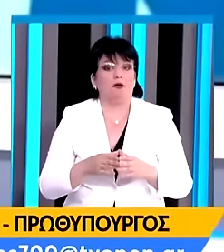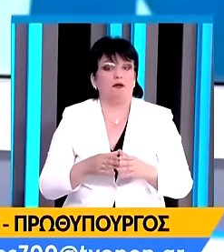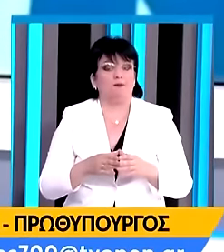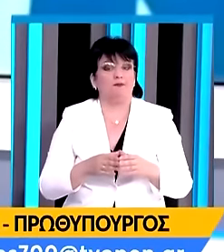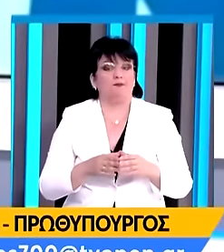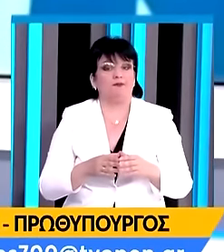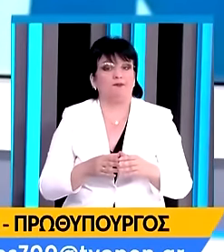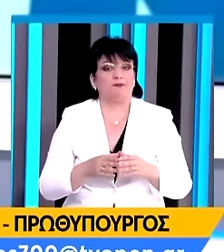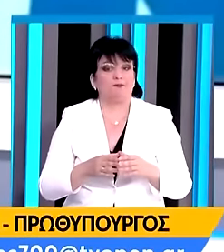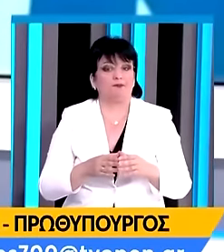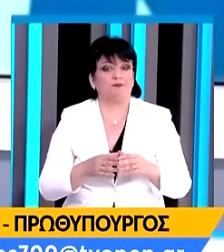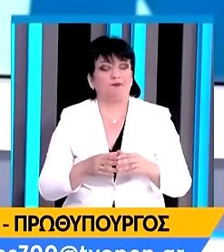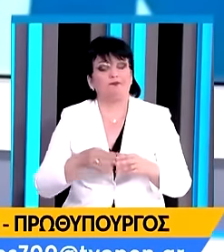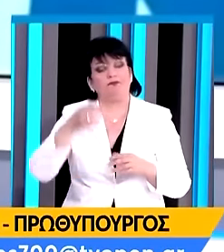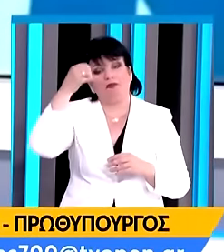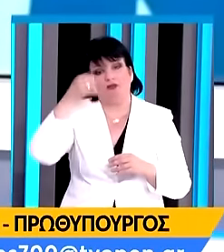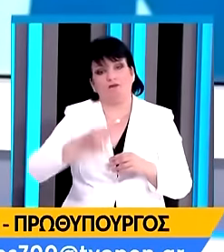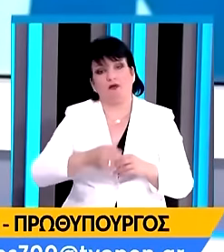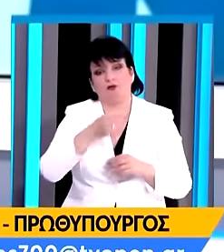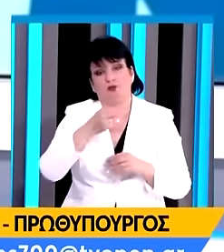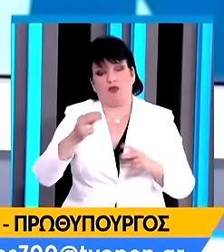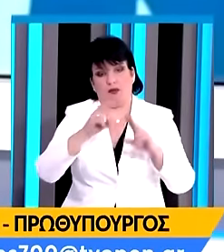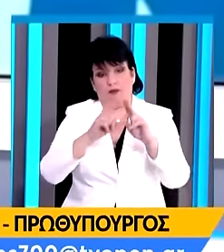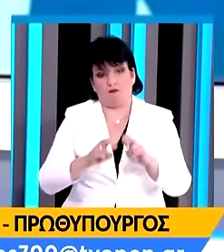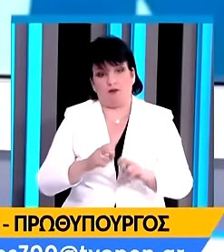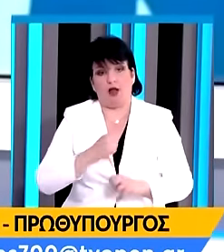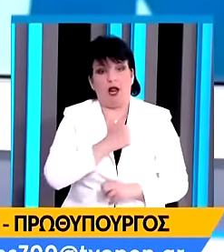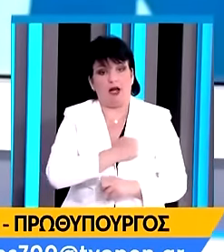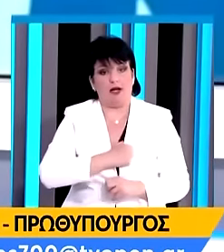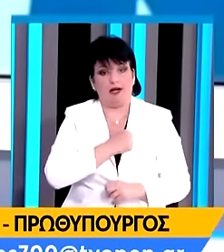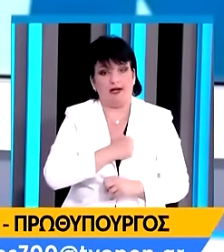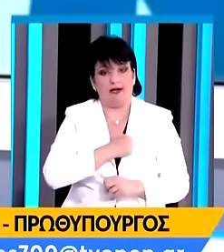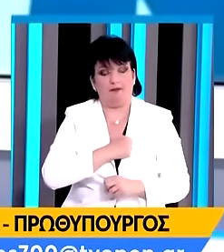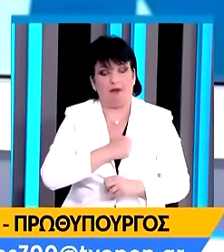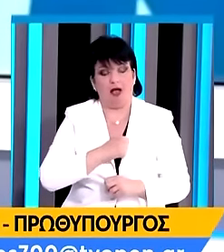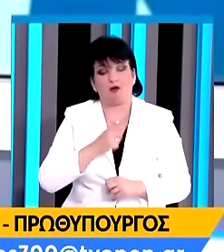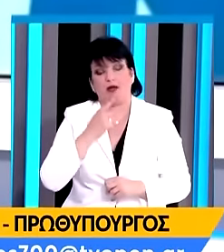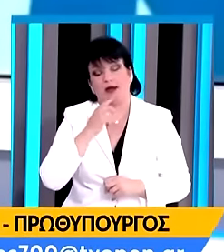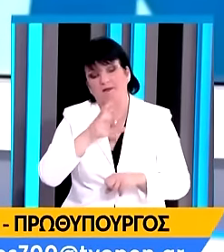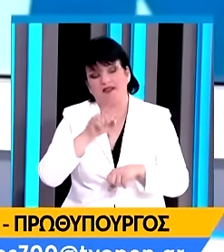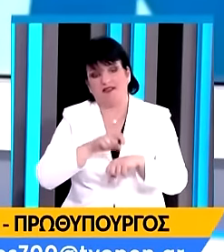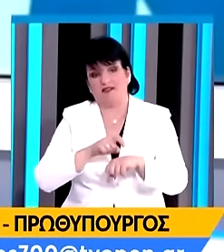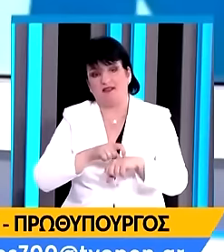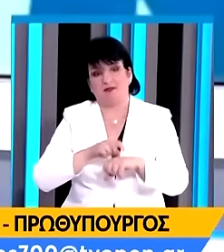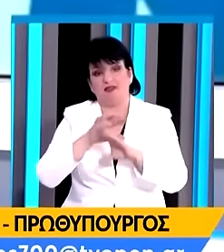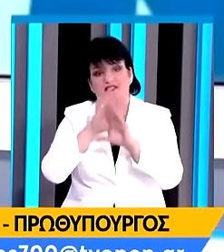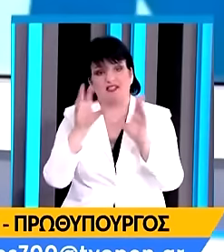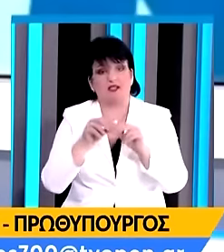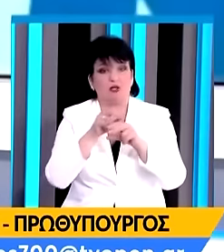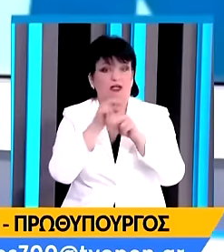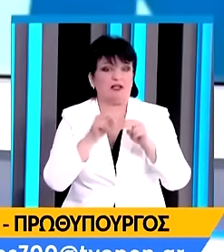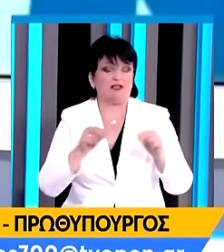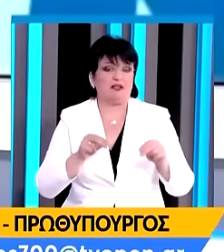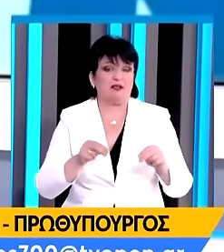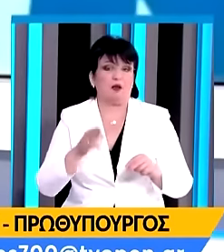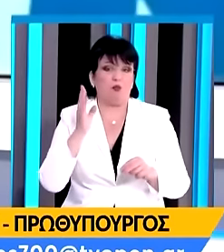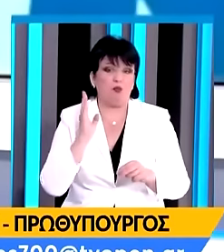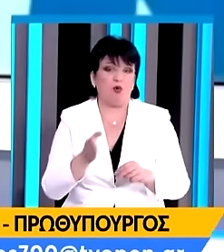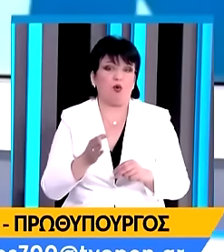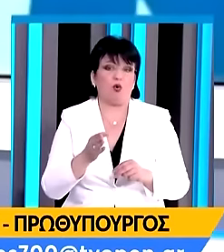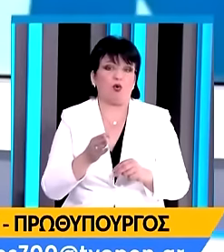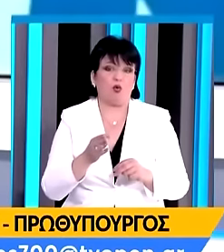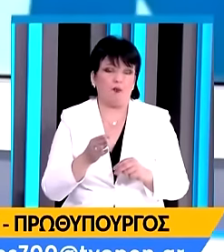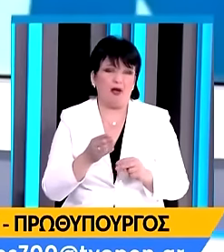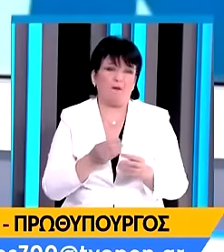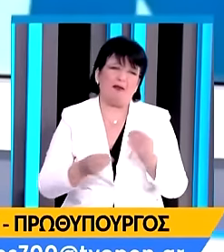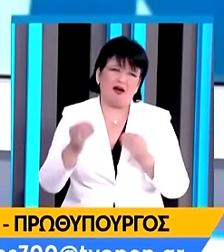φτάσει στο βάθος αυτής της υπόθεσης. Και λυπάμαι γιατί δεν έχουμε αποδείξει μέχρι στιγμής ότι συνολικά στη Βουλή έχουμε τη δυνατότητα να είμαστε πάνω από την